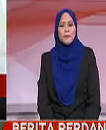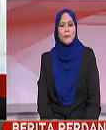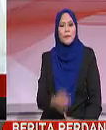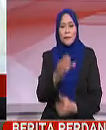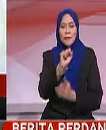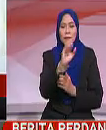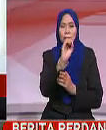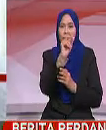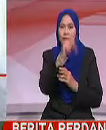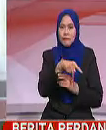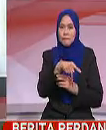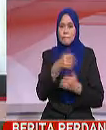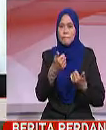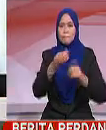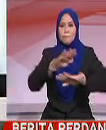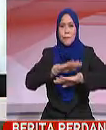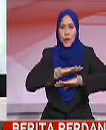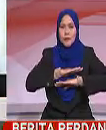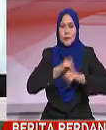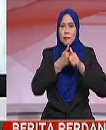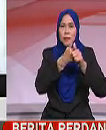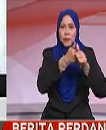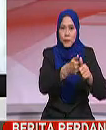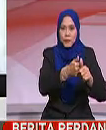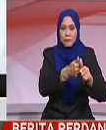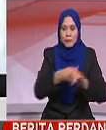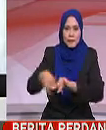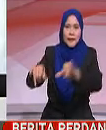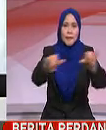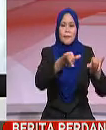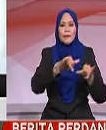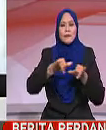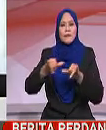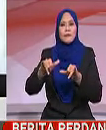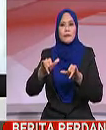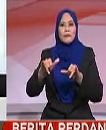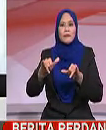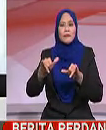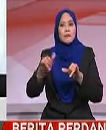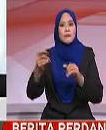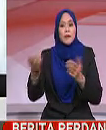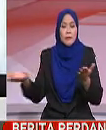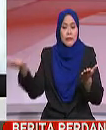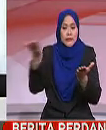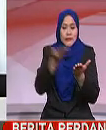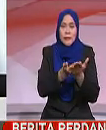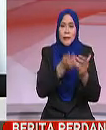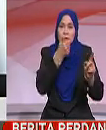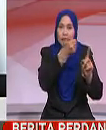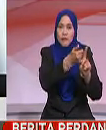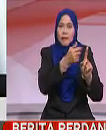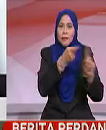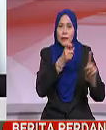SOP dia saya memang berpuas hati sebab dia mengikut apa yang standard yang telah diutarakan oleh pihak kementerian